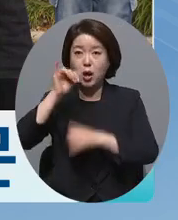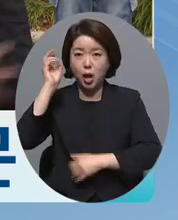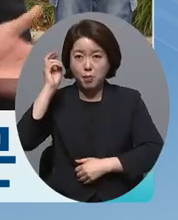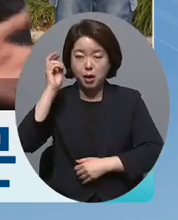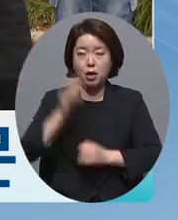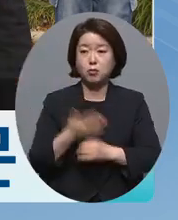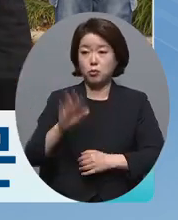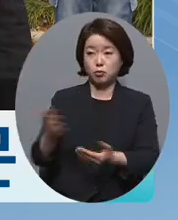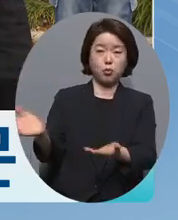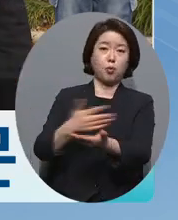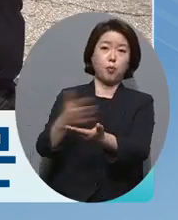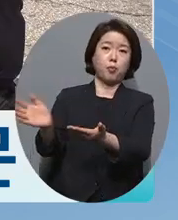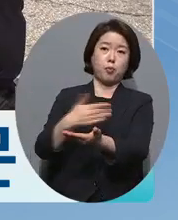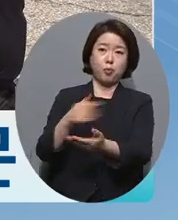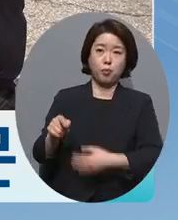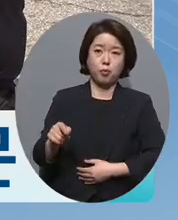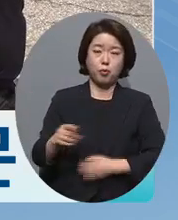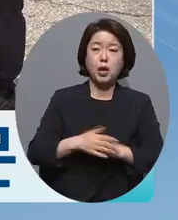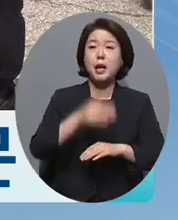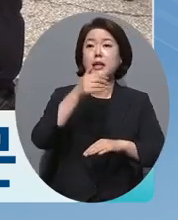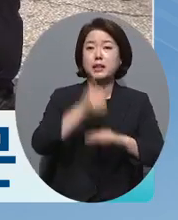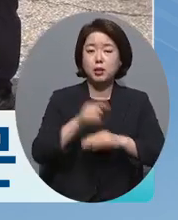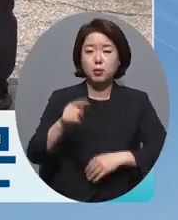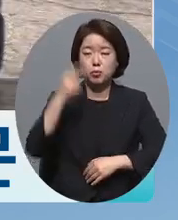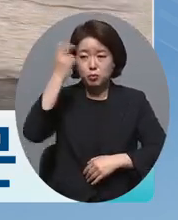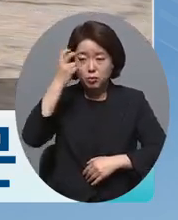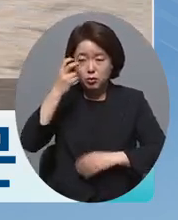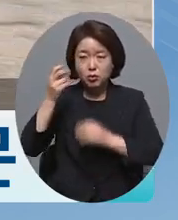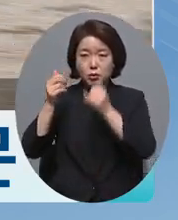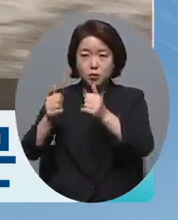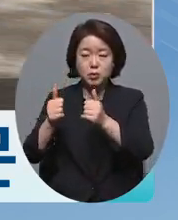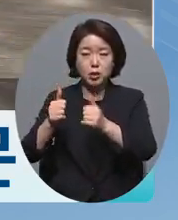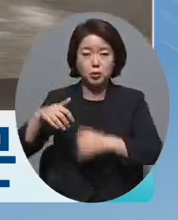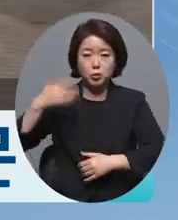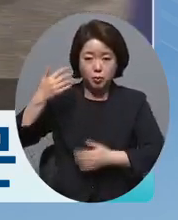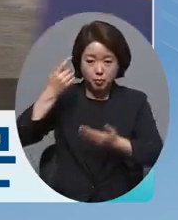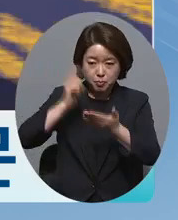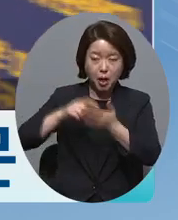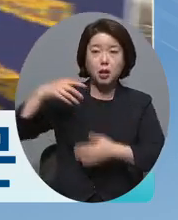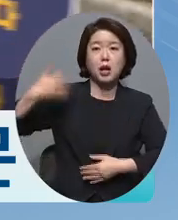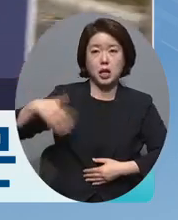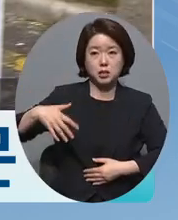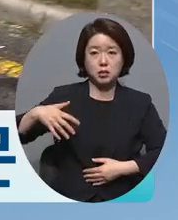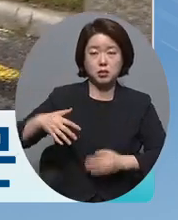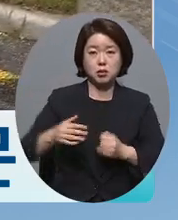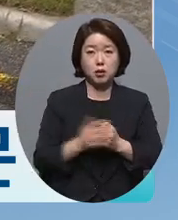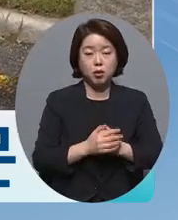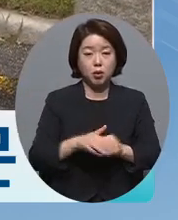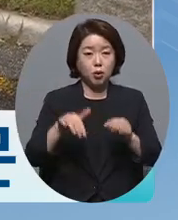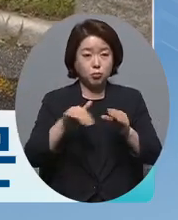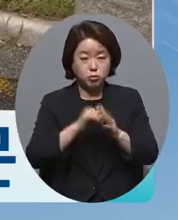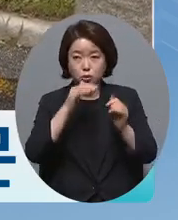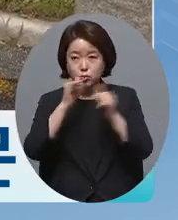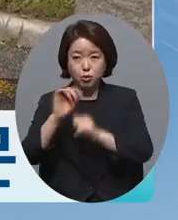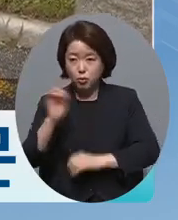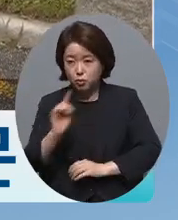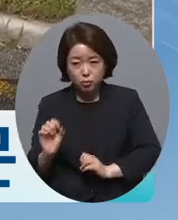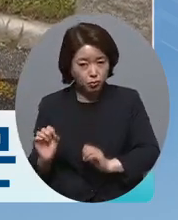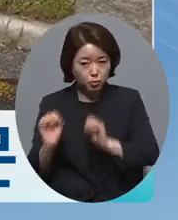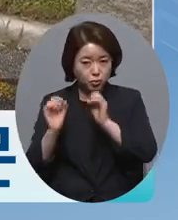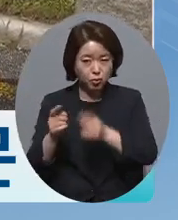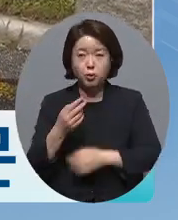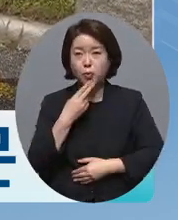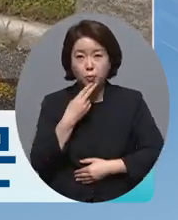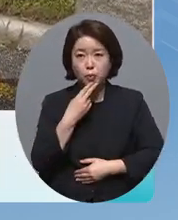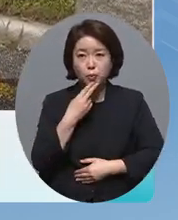하지만 그런 거는 없지 않습니까 그러니까 결국에는 아직 검찰도 발견을 하지 못한 것이고 뭔가 문전 대통령을 소환할 만한 계기를 찾지 못하는